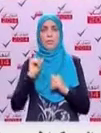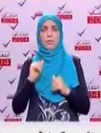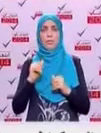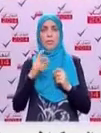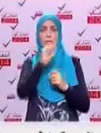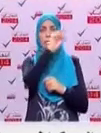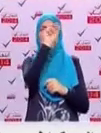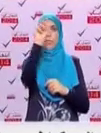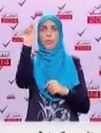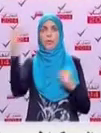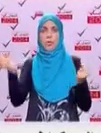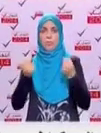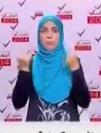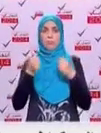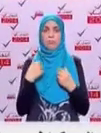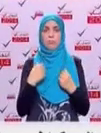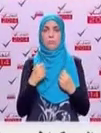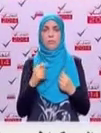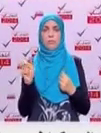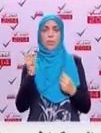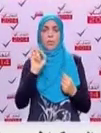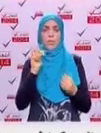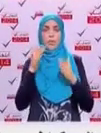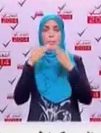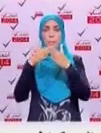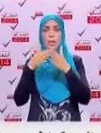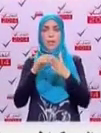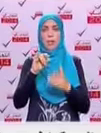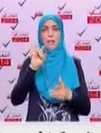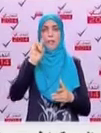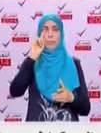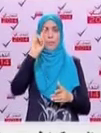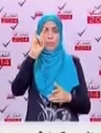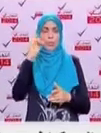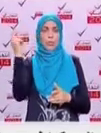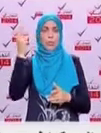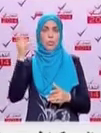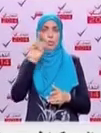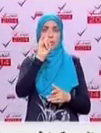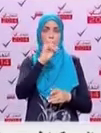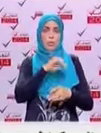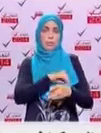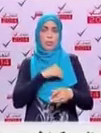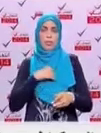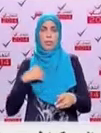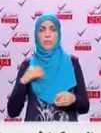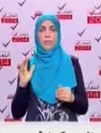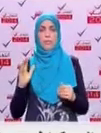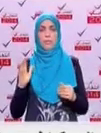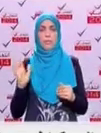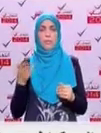ولتنشيط السياحة، ولن نتخلى على مطلب كلية الطب بجندوبة كلفنا ما كلفنا